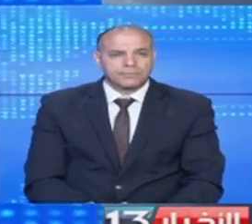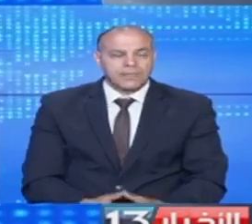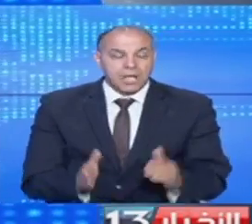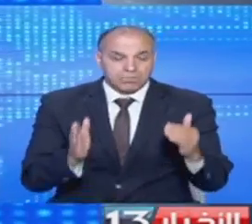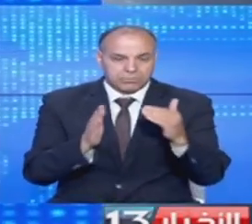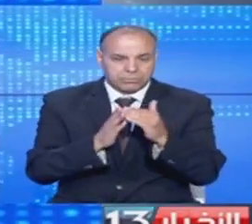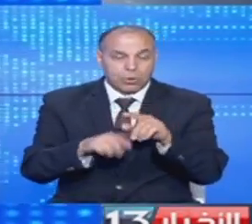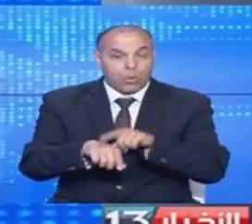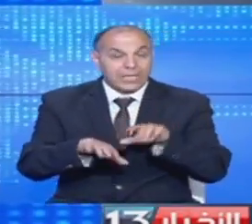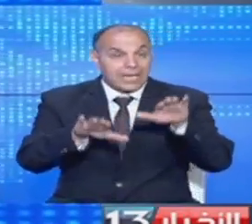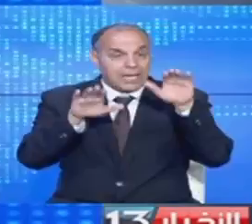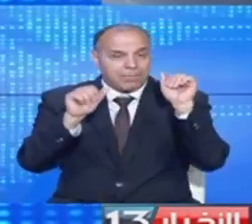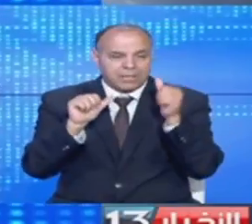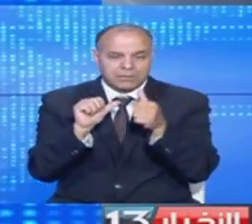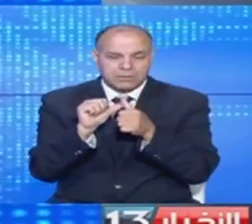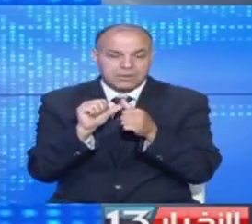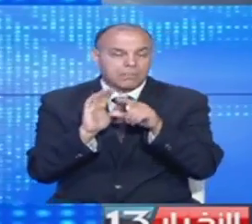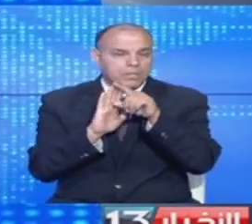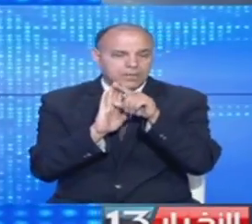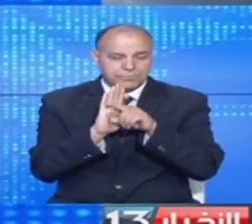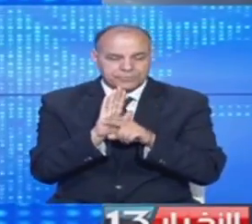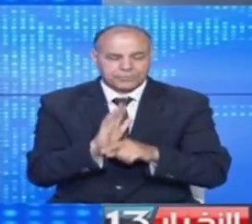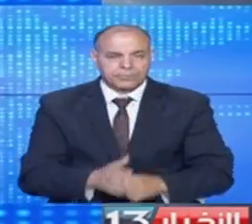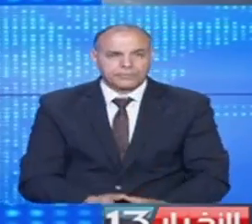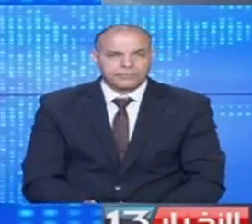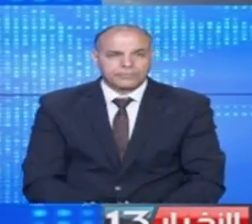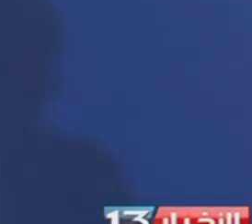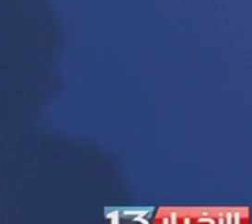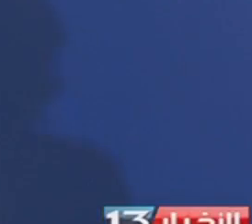ختم هذا الموعد الإخباري مشاهدين إليكم تذكيرا بعناوين النشرة: